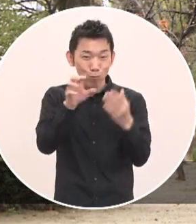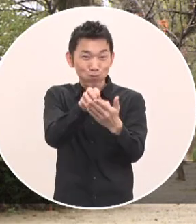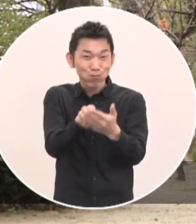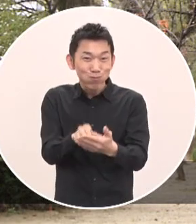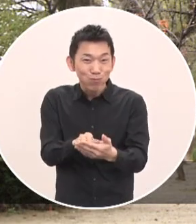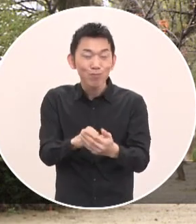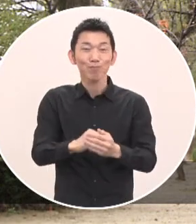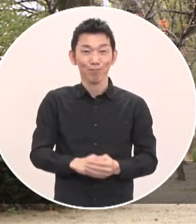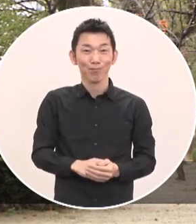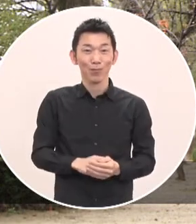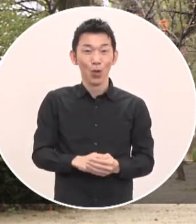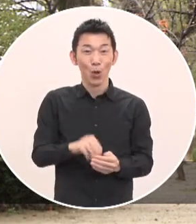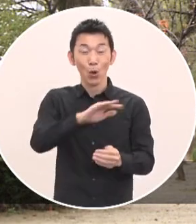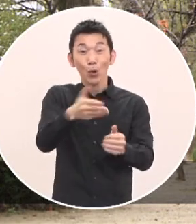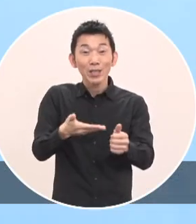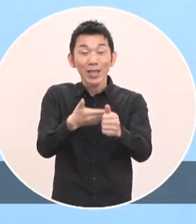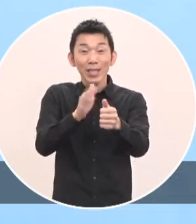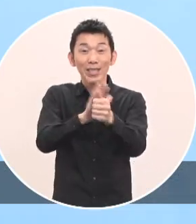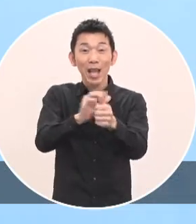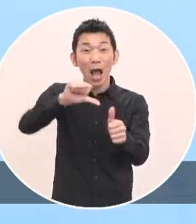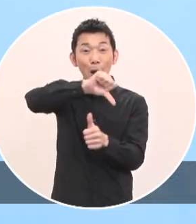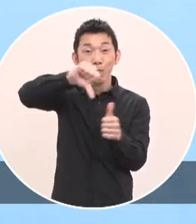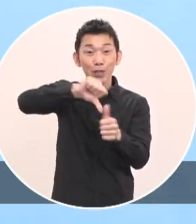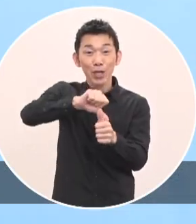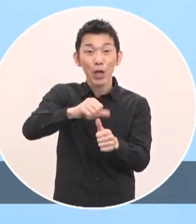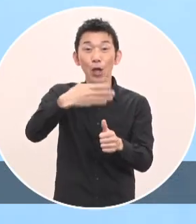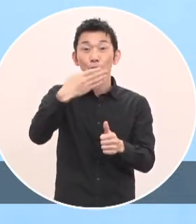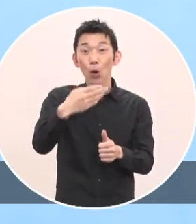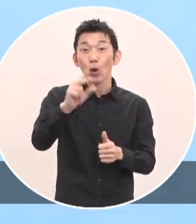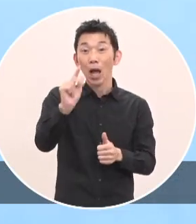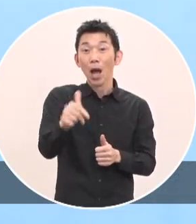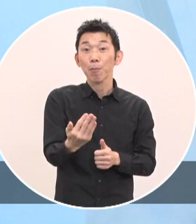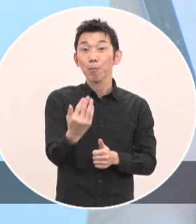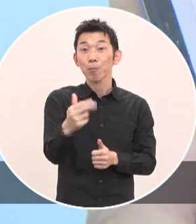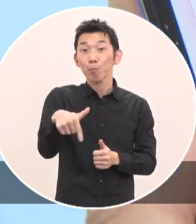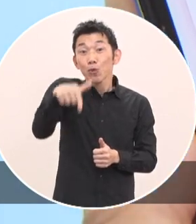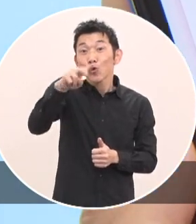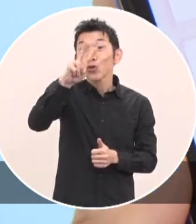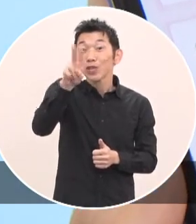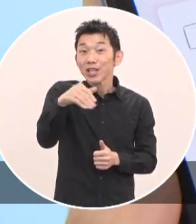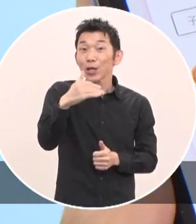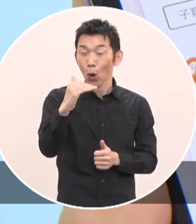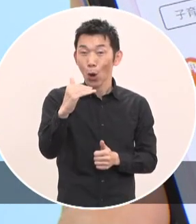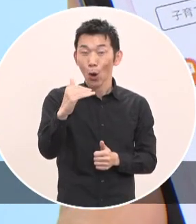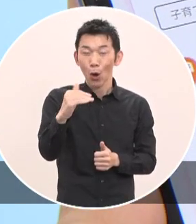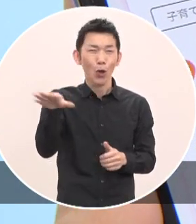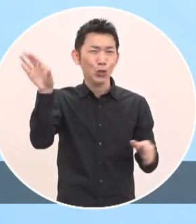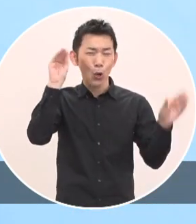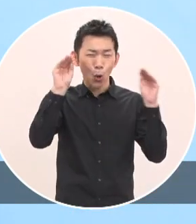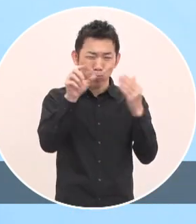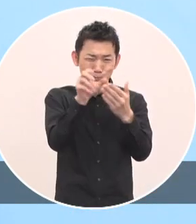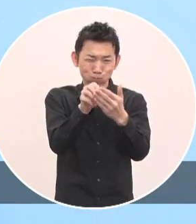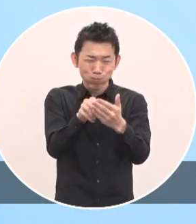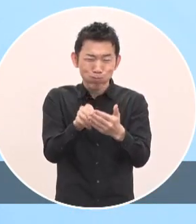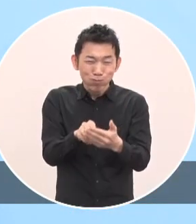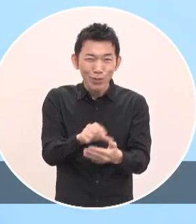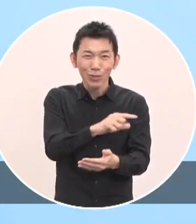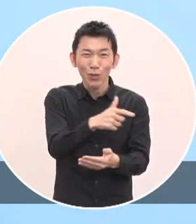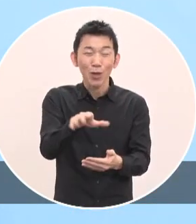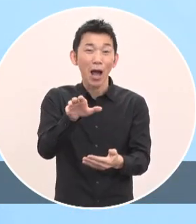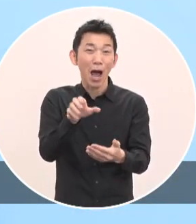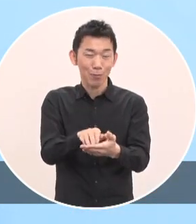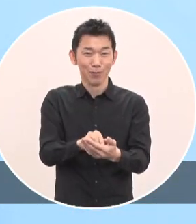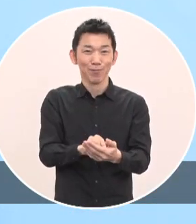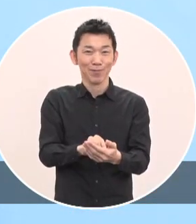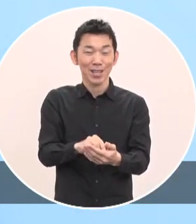子育て支援アプリよか振り子子育てに関する情報がいっぱいつまってますのでぜひご活用ください